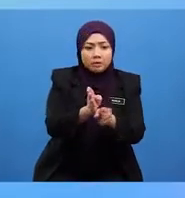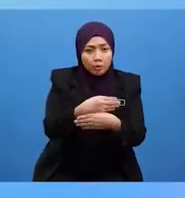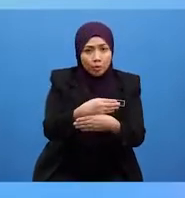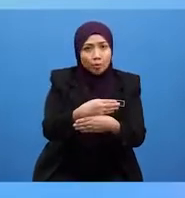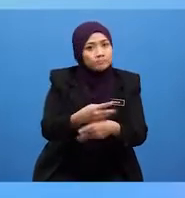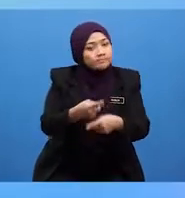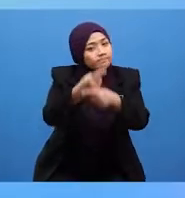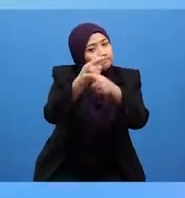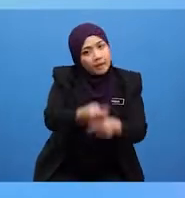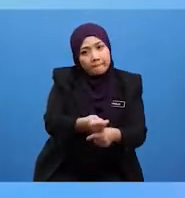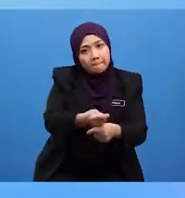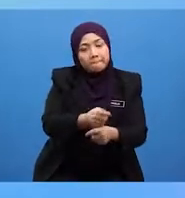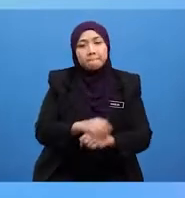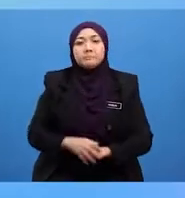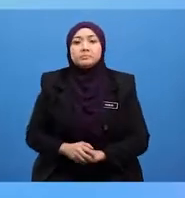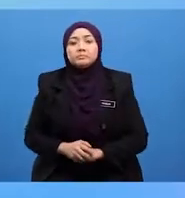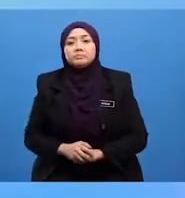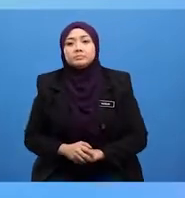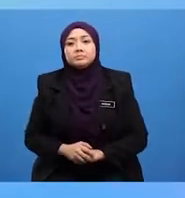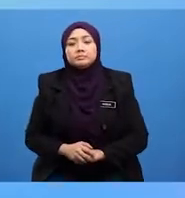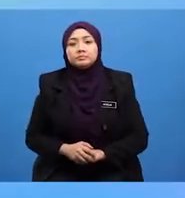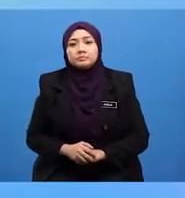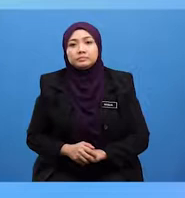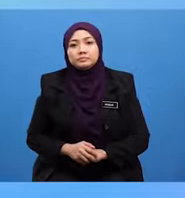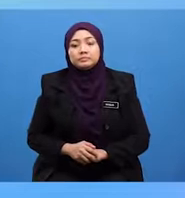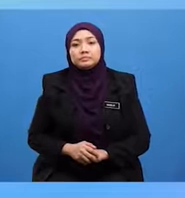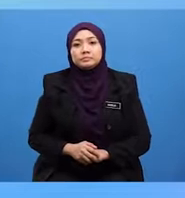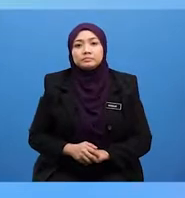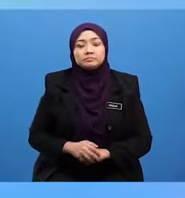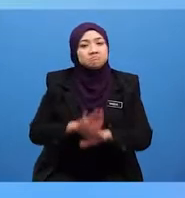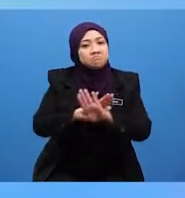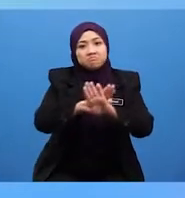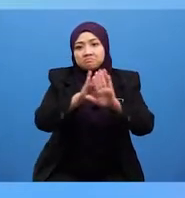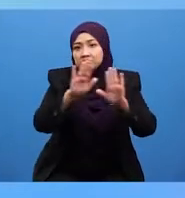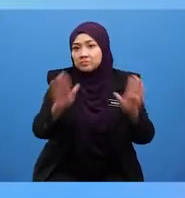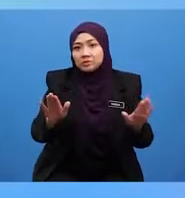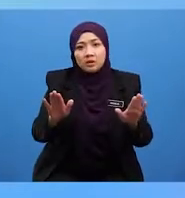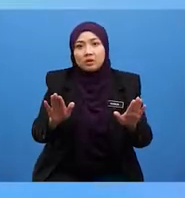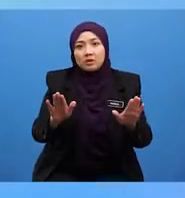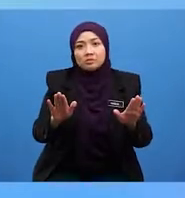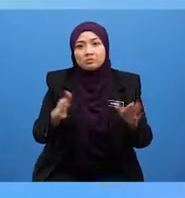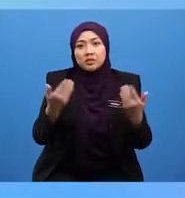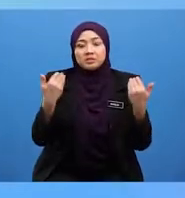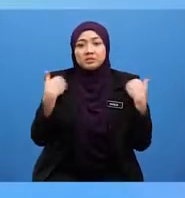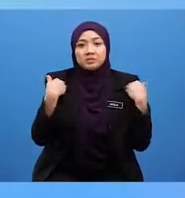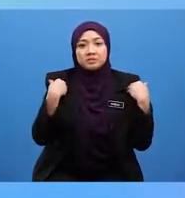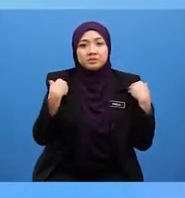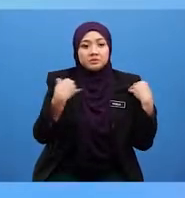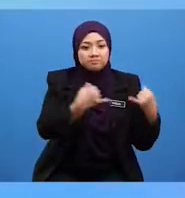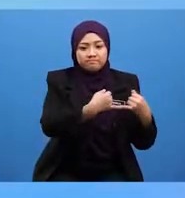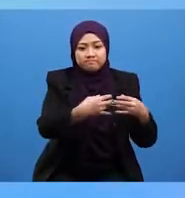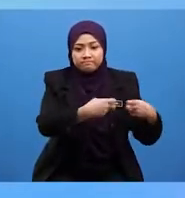tidak fleksibel. Plastik termoset juga tidak mengkonduksikan